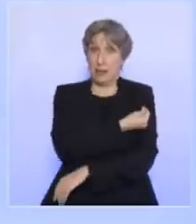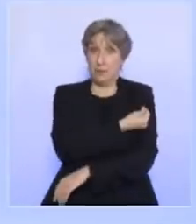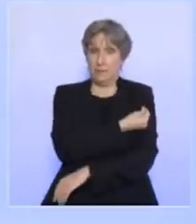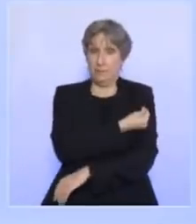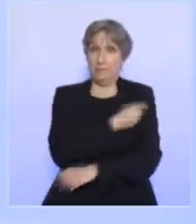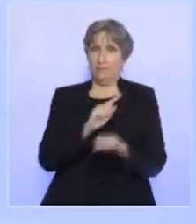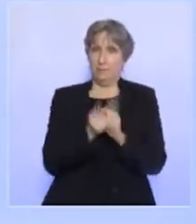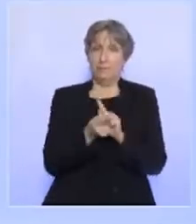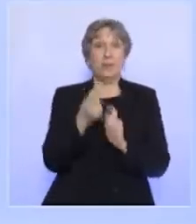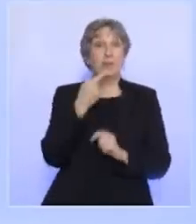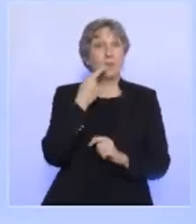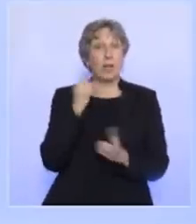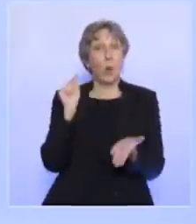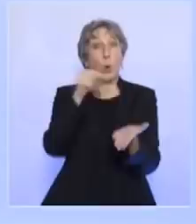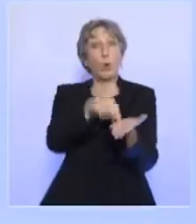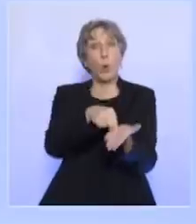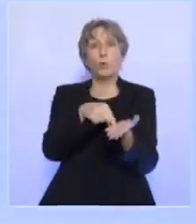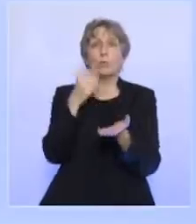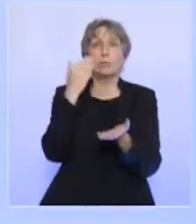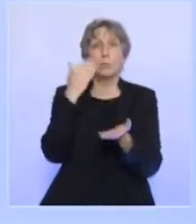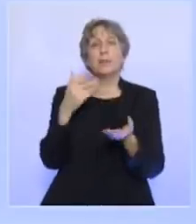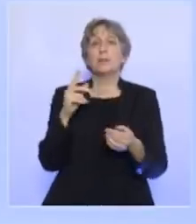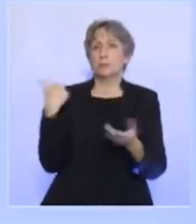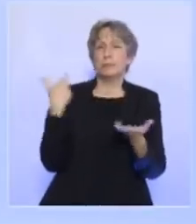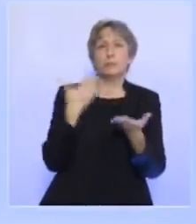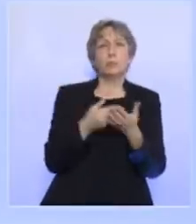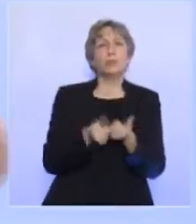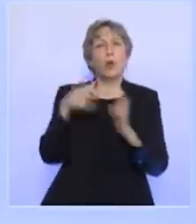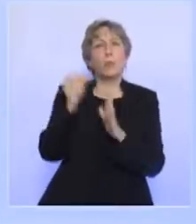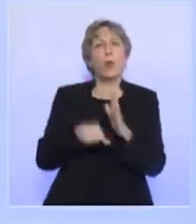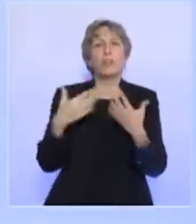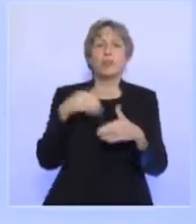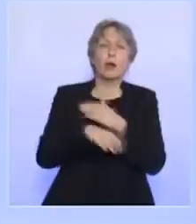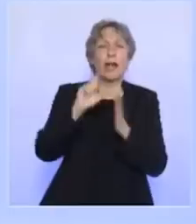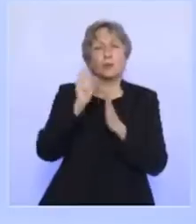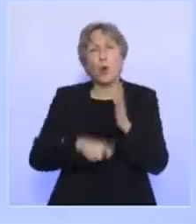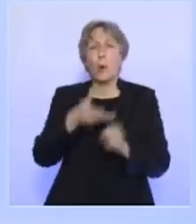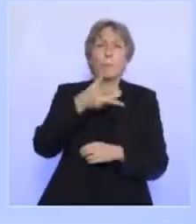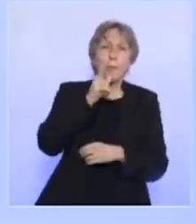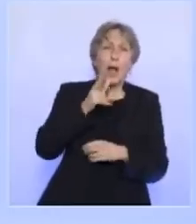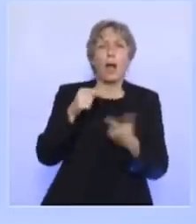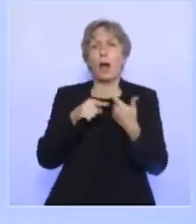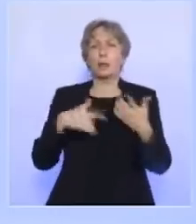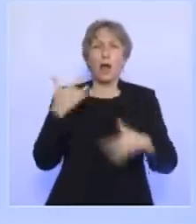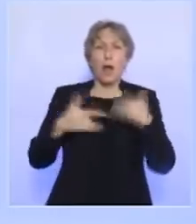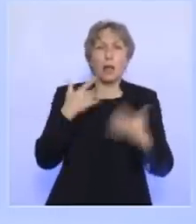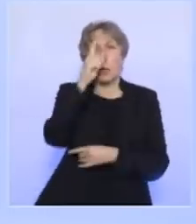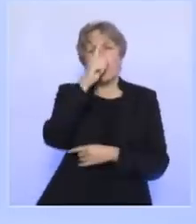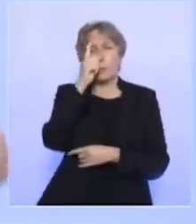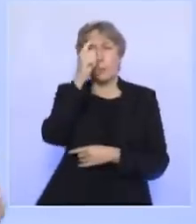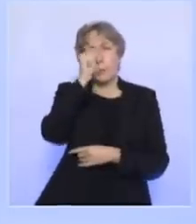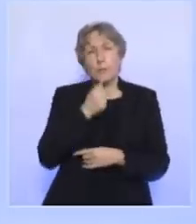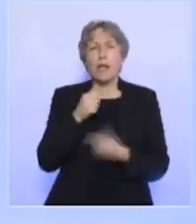signifie que dans les lieux où ce pass s'applique depuis plusieurs mois, les restaurants, les bars, les musées, les théâtres,